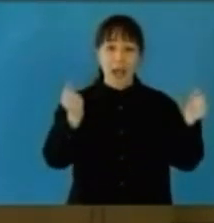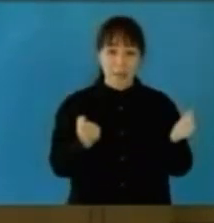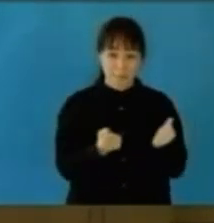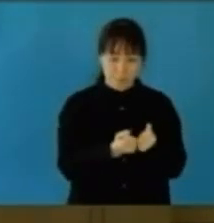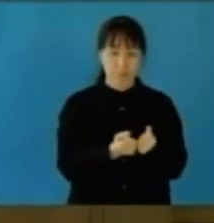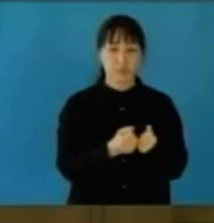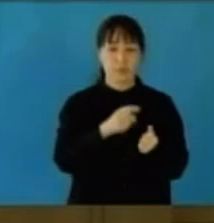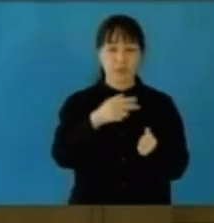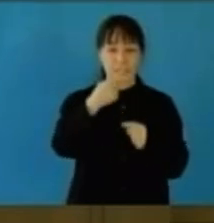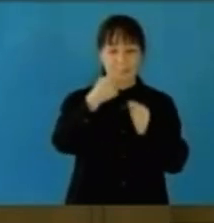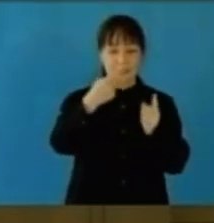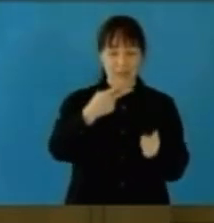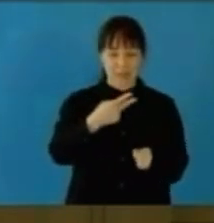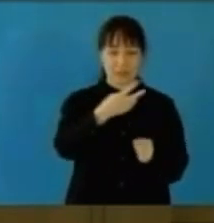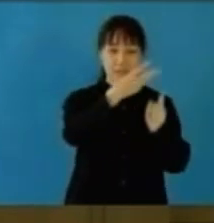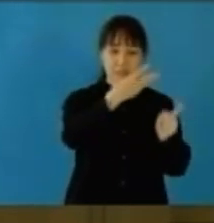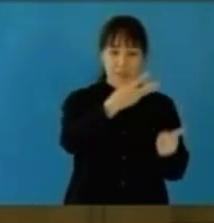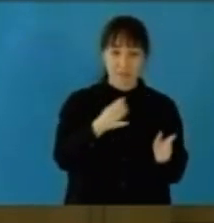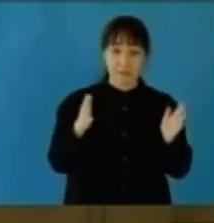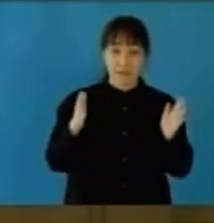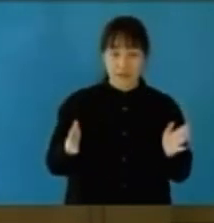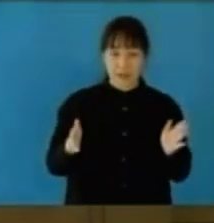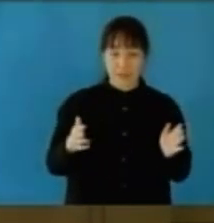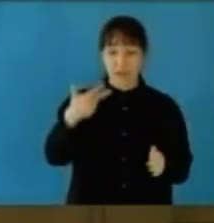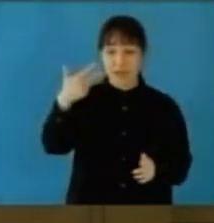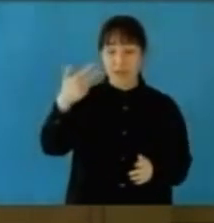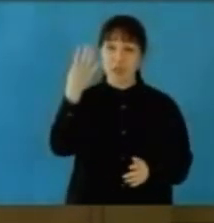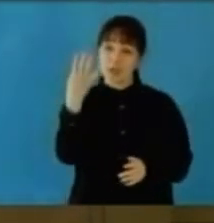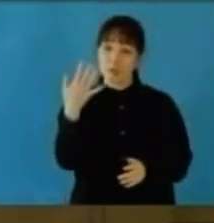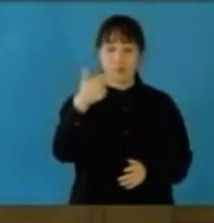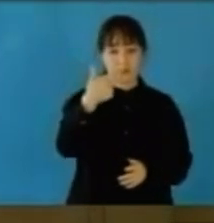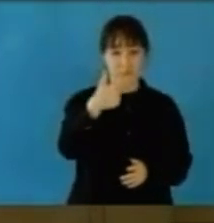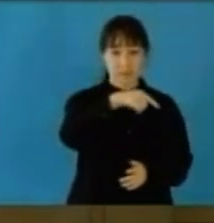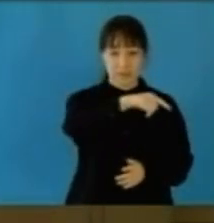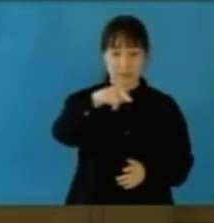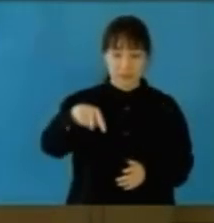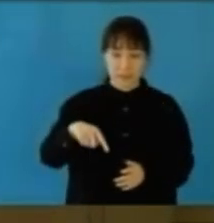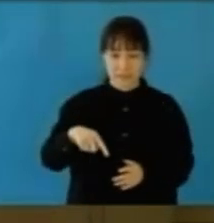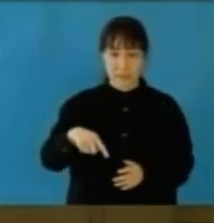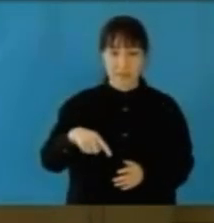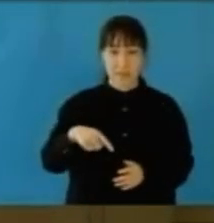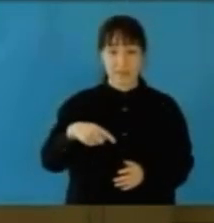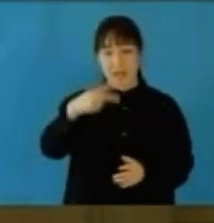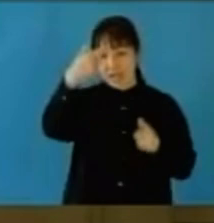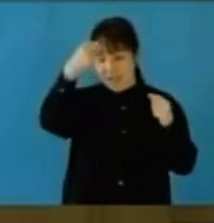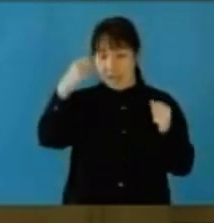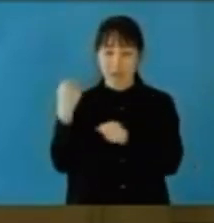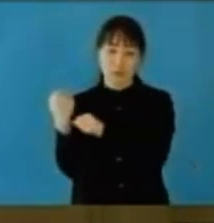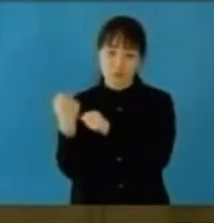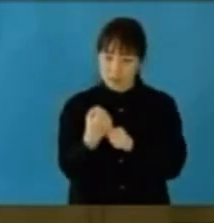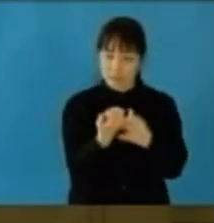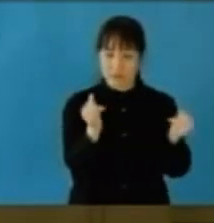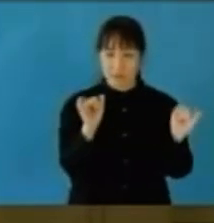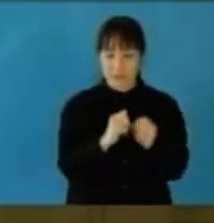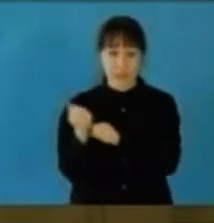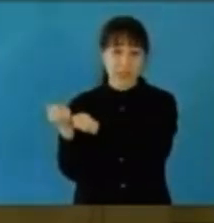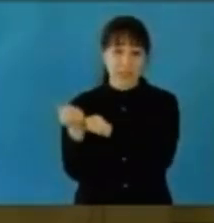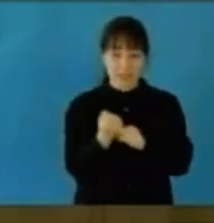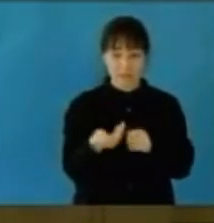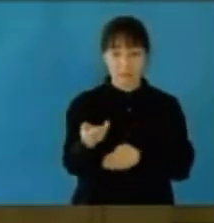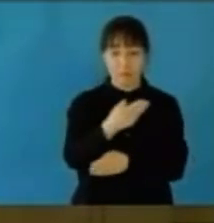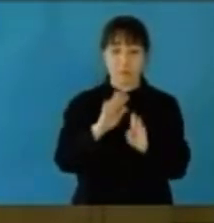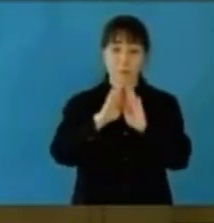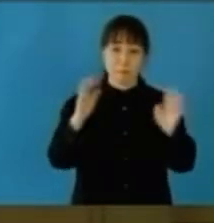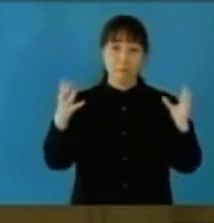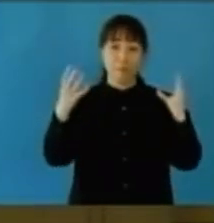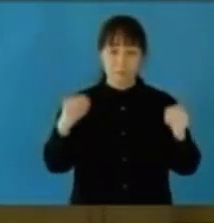月下旬から3月上旬に、鹿児島県内4市、まあ、大学野球、社会人野球ですね、約40チーム参加をされて、交流戦を行いました。その経済効